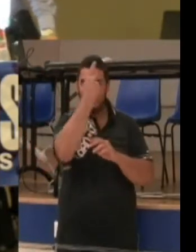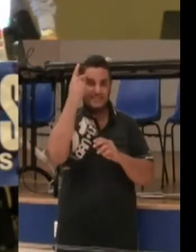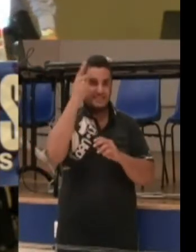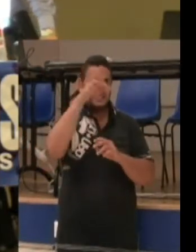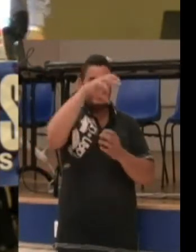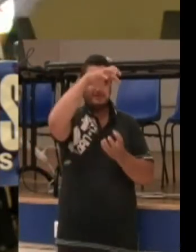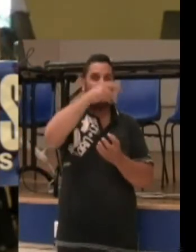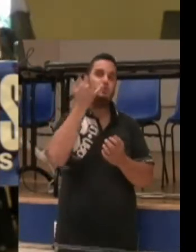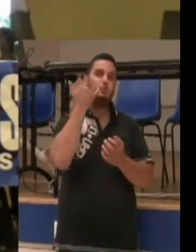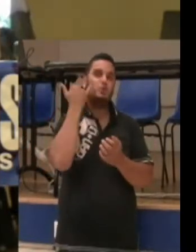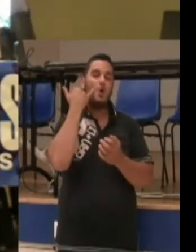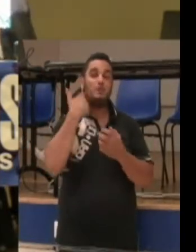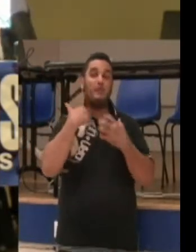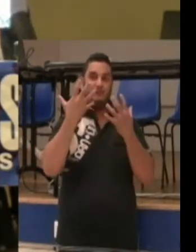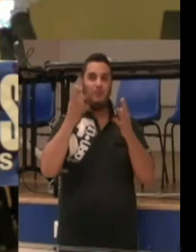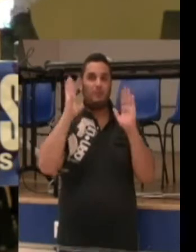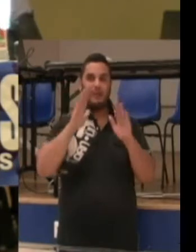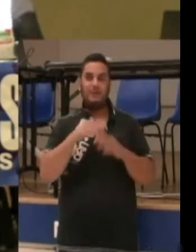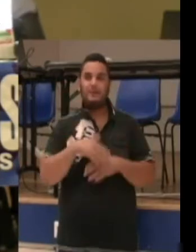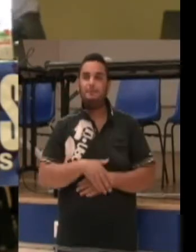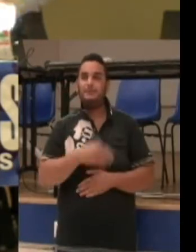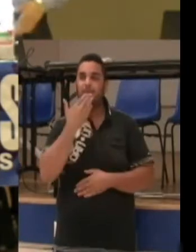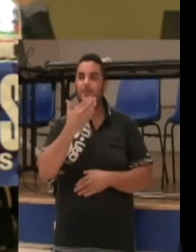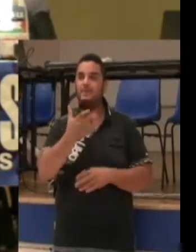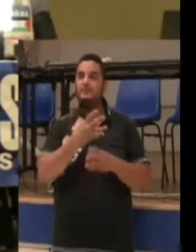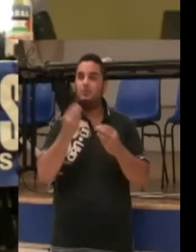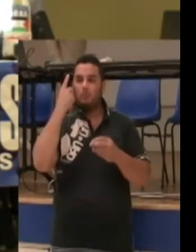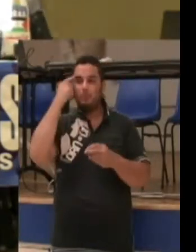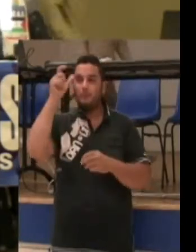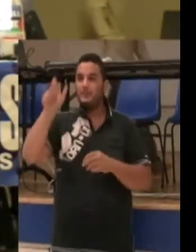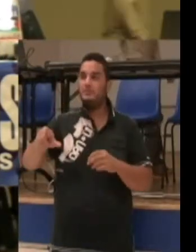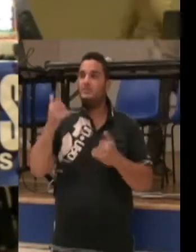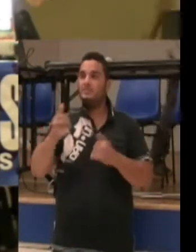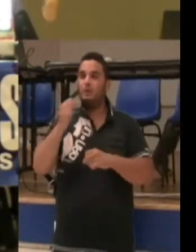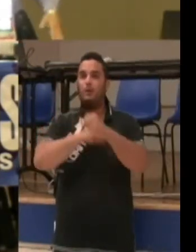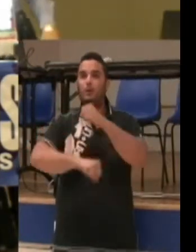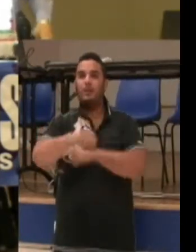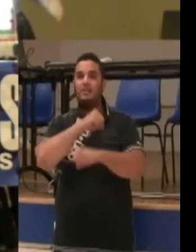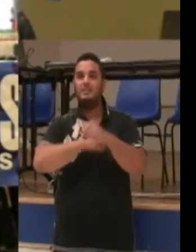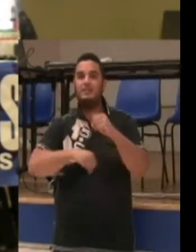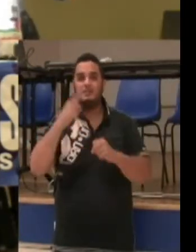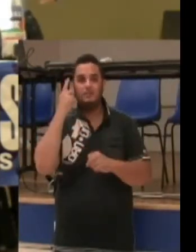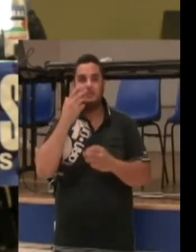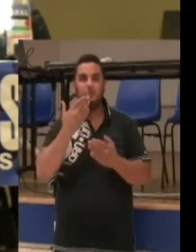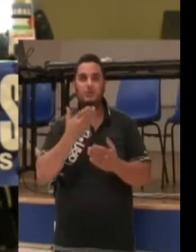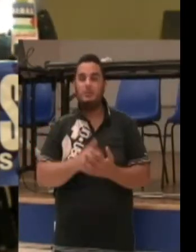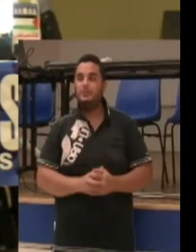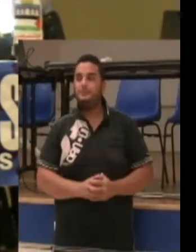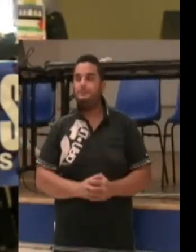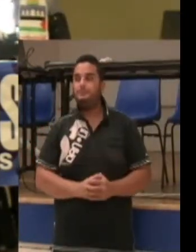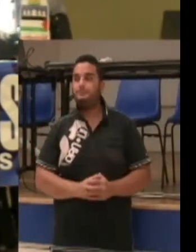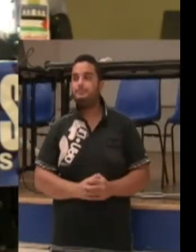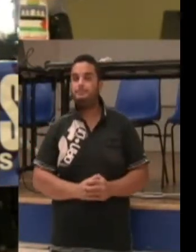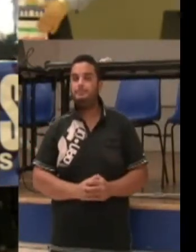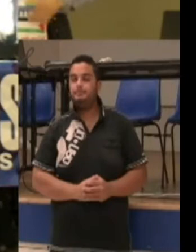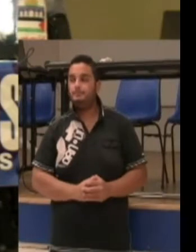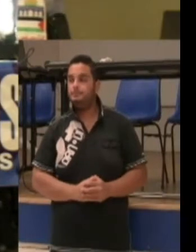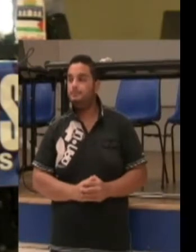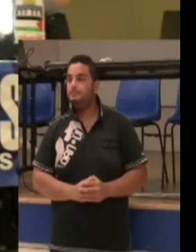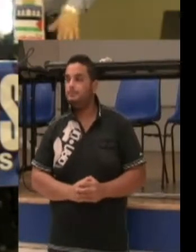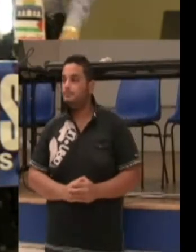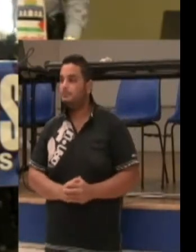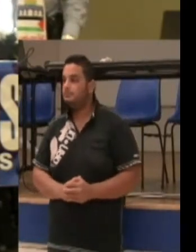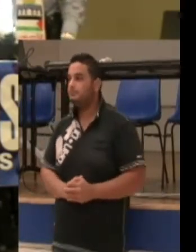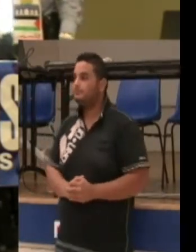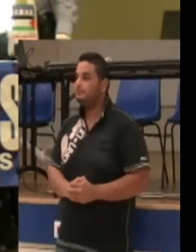Je vous remercie, et je remercie aussi les organisateurs de cette rencontre, de m'avoir permis